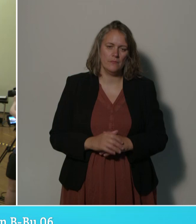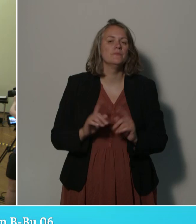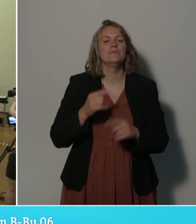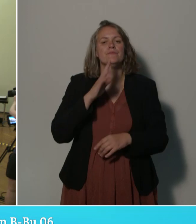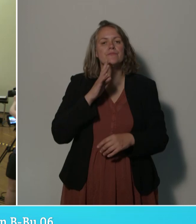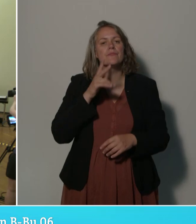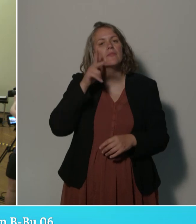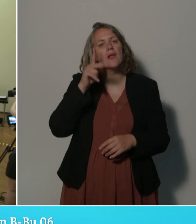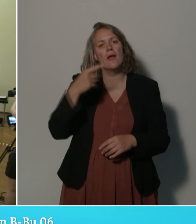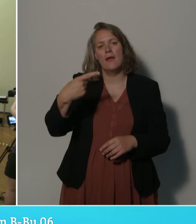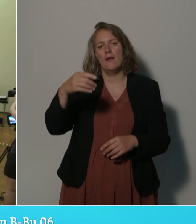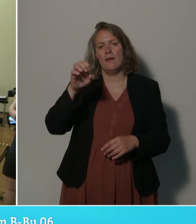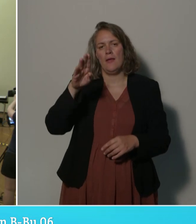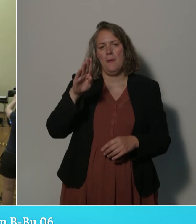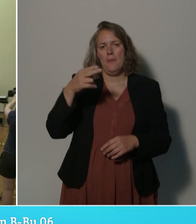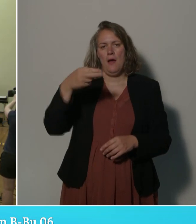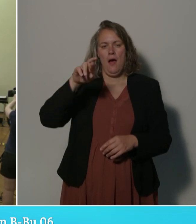Nächster Redner ist Herr Gebhardt.